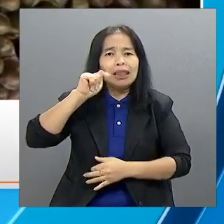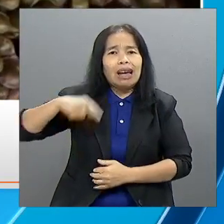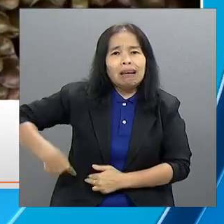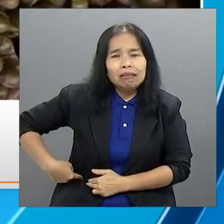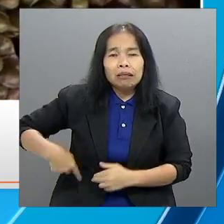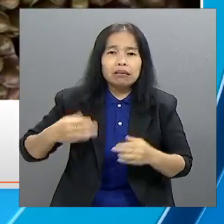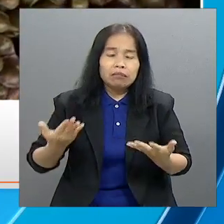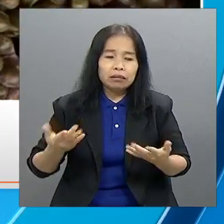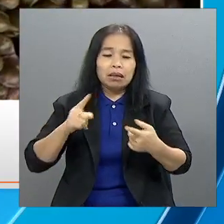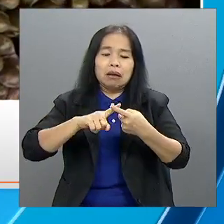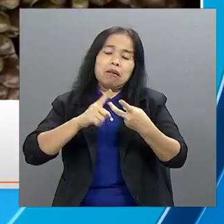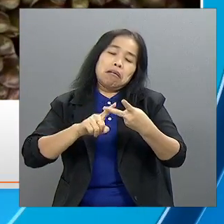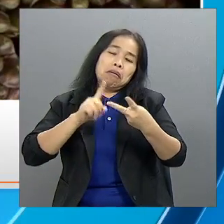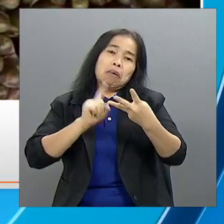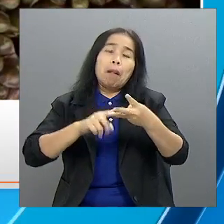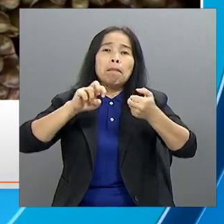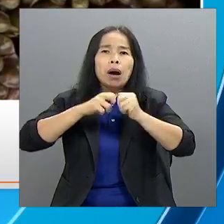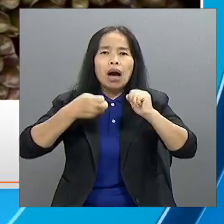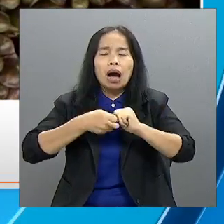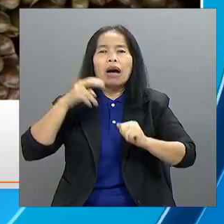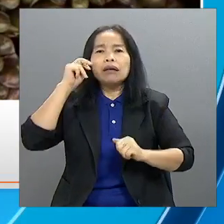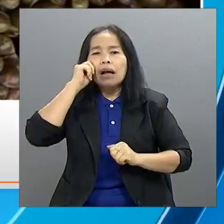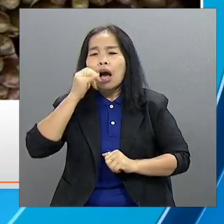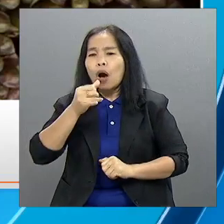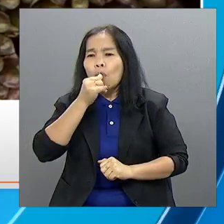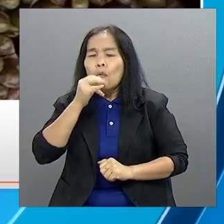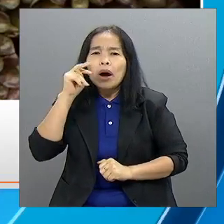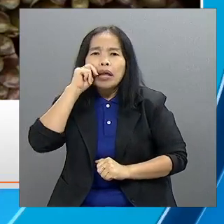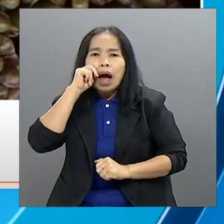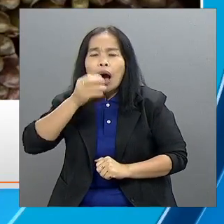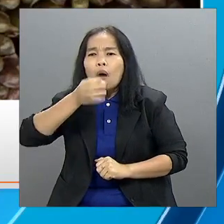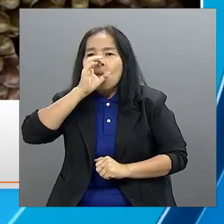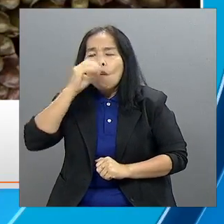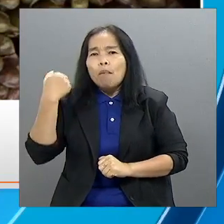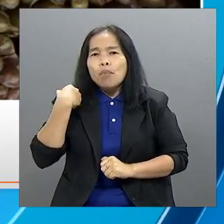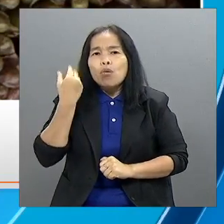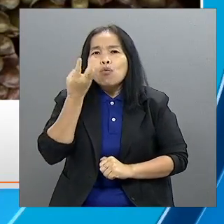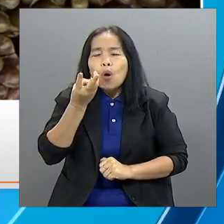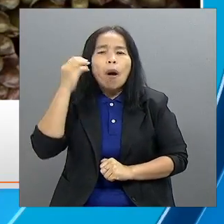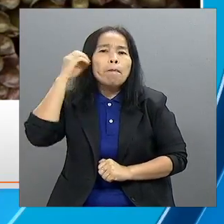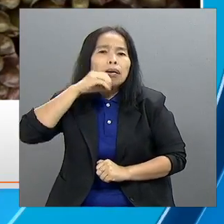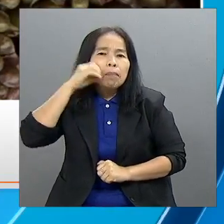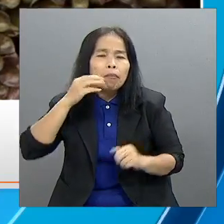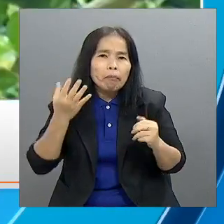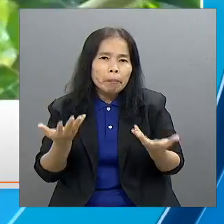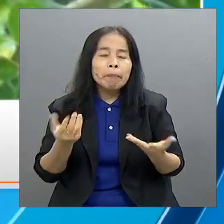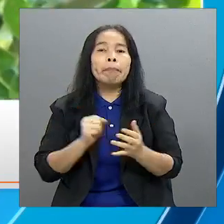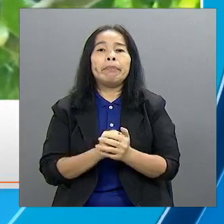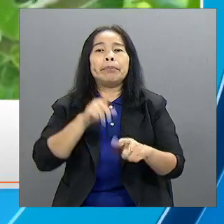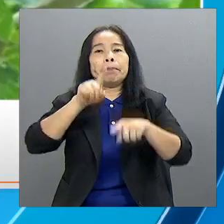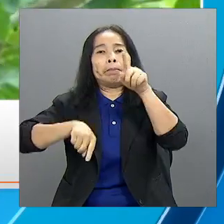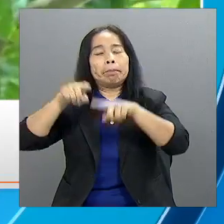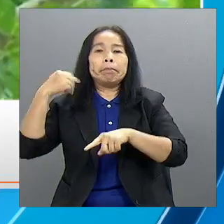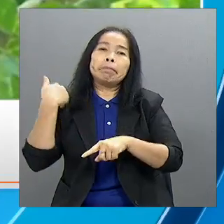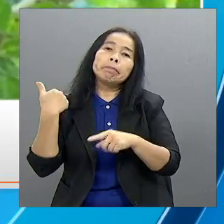ตกตะกอนไม่ไหวก็จะก่อปัญหาได้รุนแรงและรวดเร็วนะขึ้นอยู่กับแต่ละคนด้วยแล้วก็ปริมาณที่บริโภคด้วยครับทั้งสองส่ว